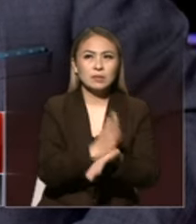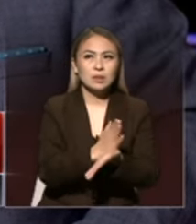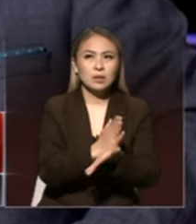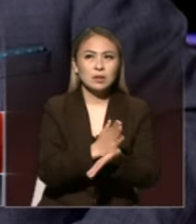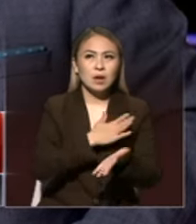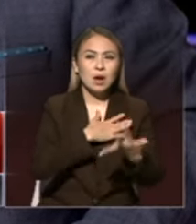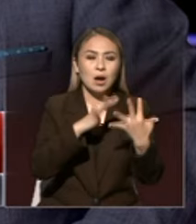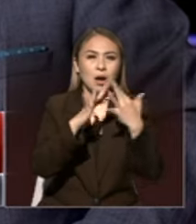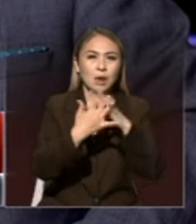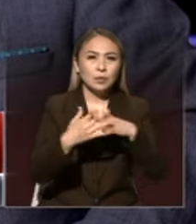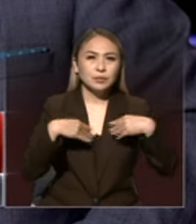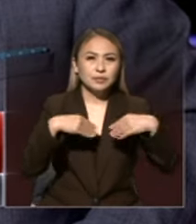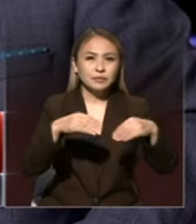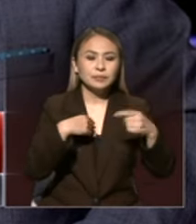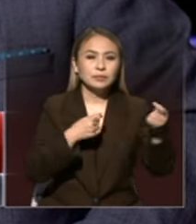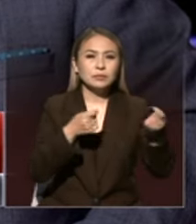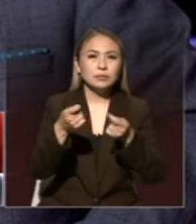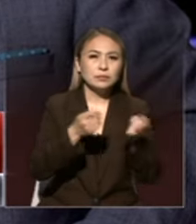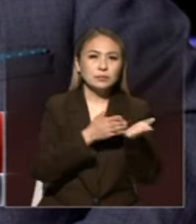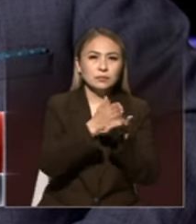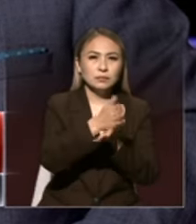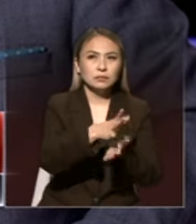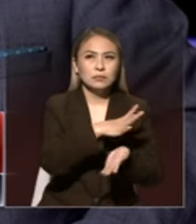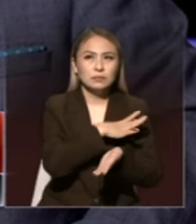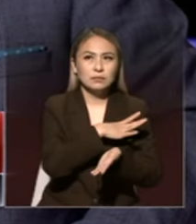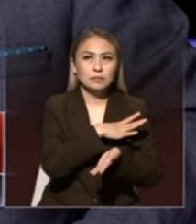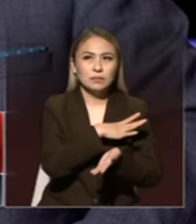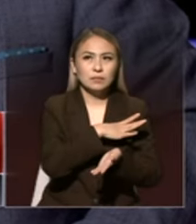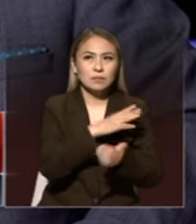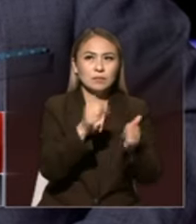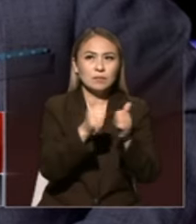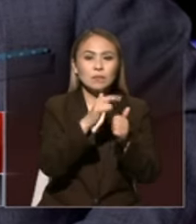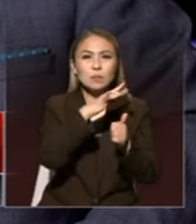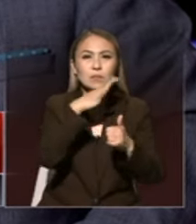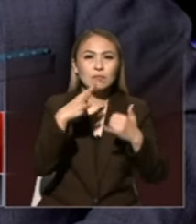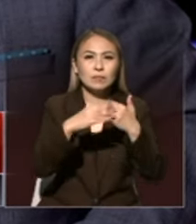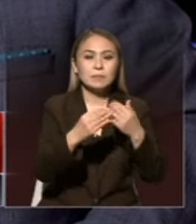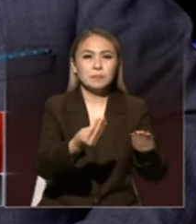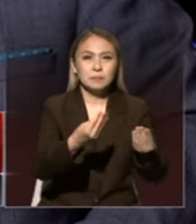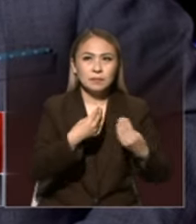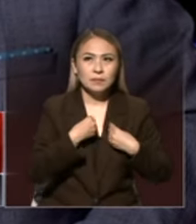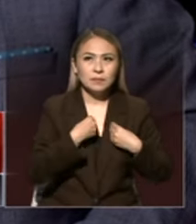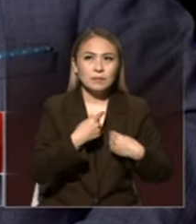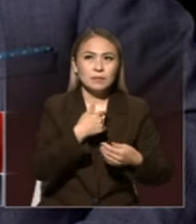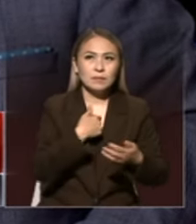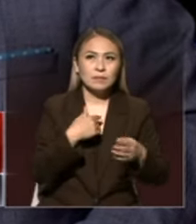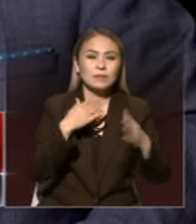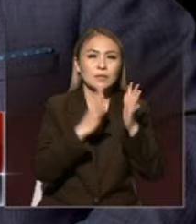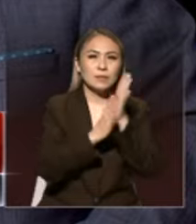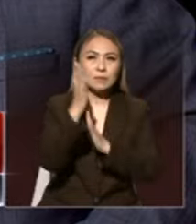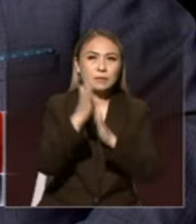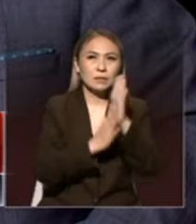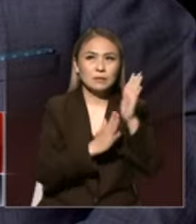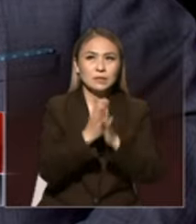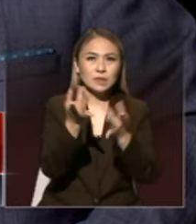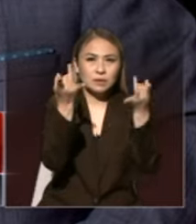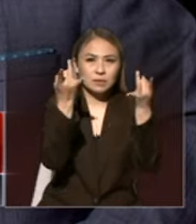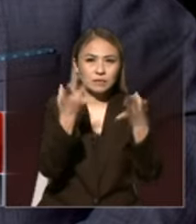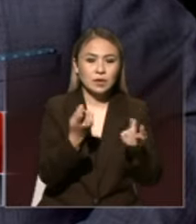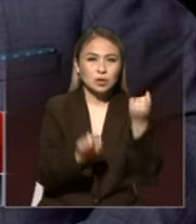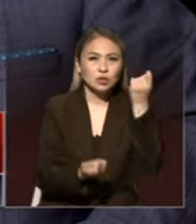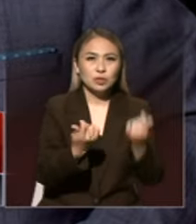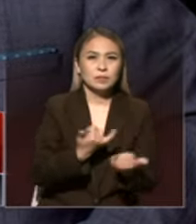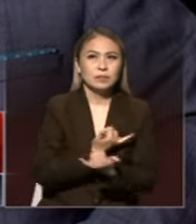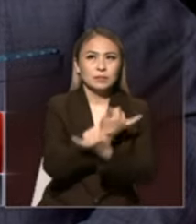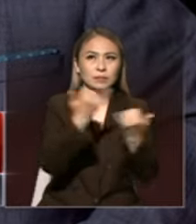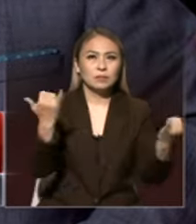ауыл шаруашылығына да біздің әкімге де барып айттым. Аға, ауылдың жанында бос жерлер болса, беріңіз. Мен сабайын да халыққа қарапайым арзан шөп берейін. Сен